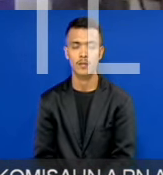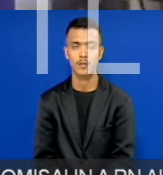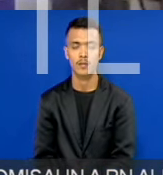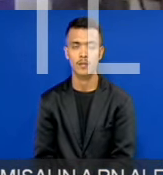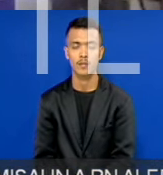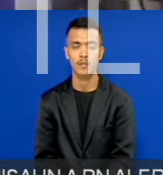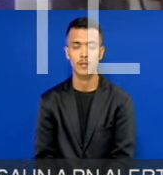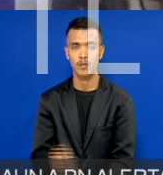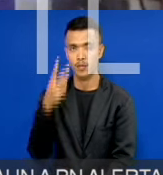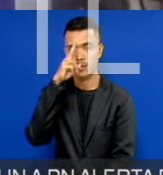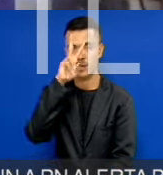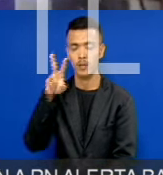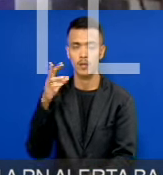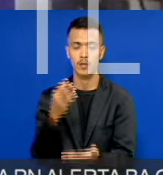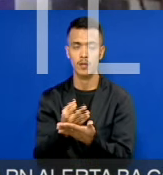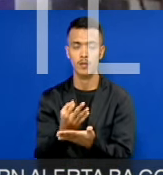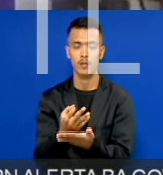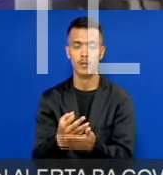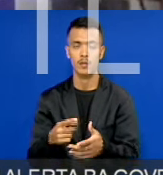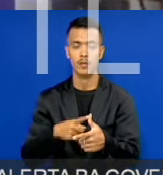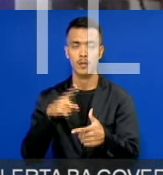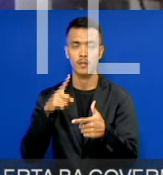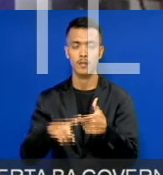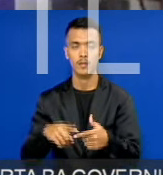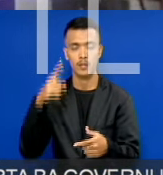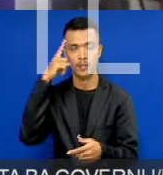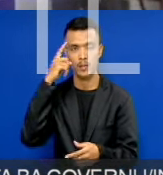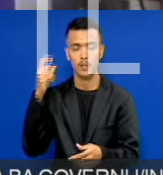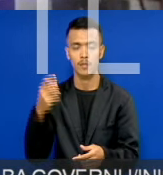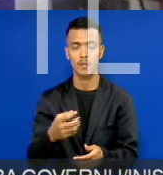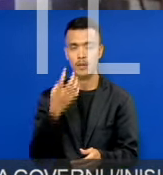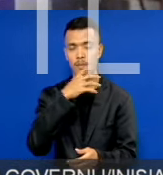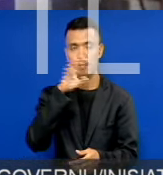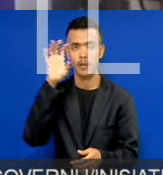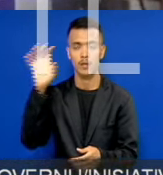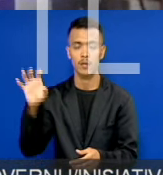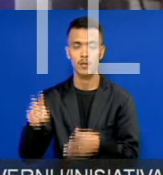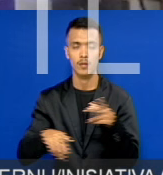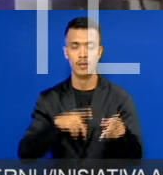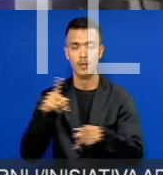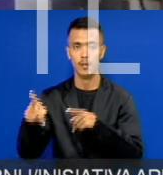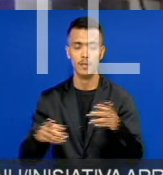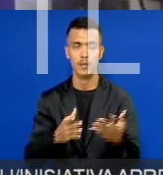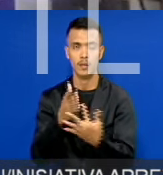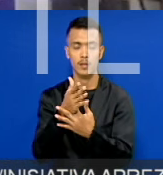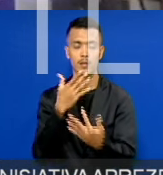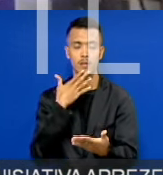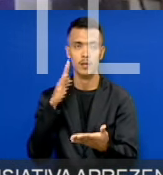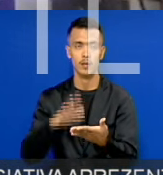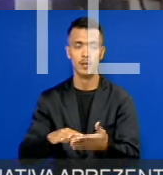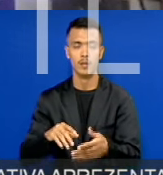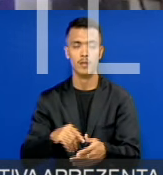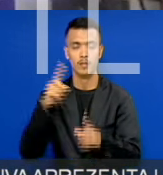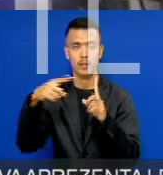ne orsemento con ahira. Ne prejudica na fate tama bailoro de itu mos ema liuladia sata udan ma itene udan